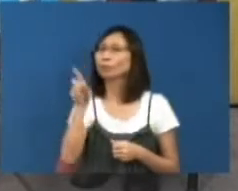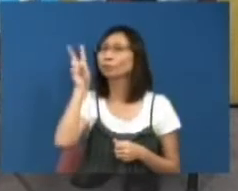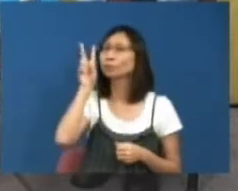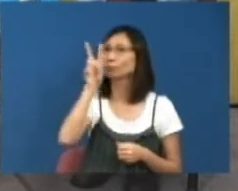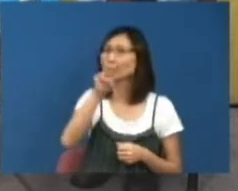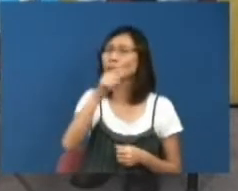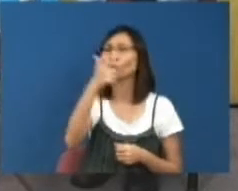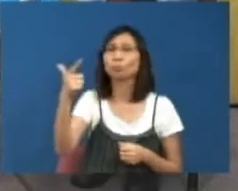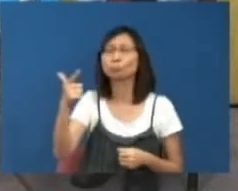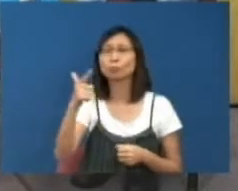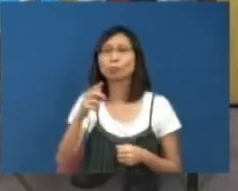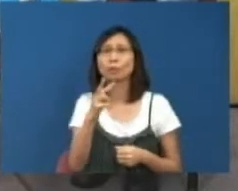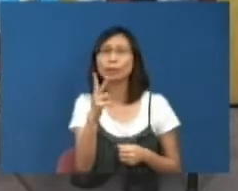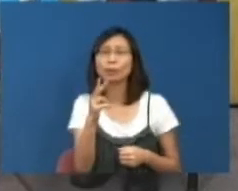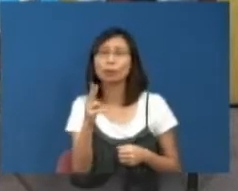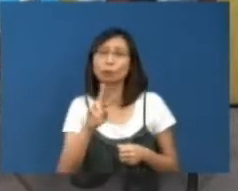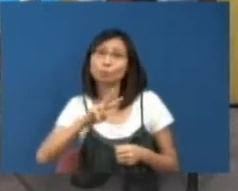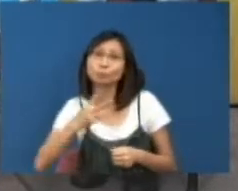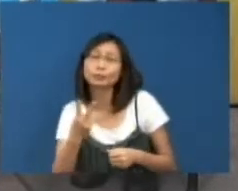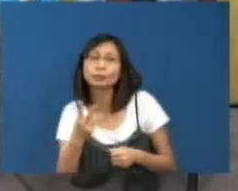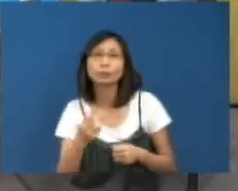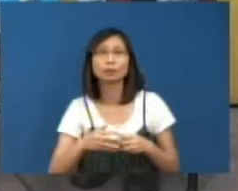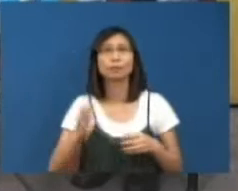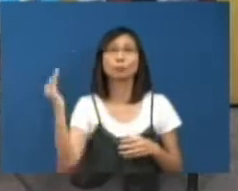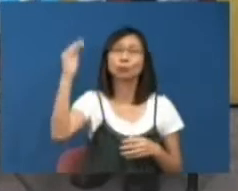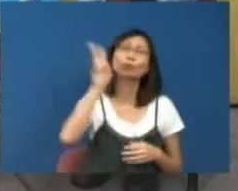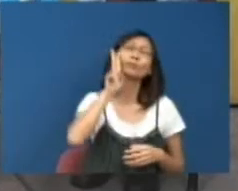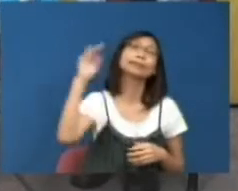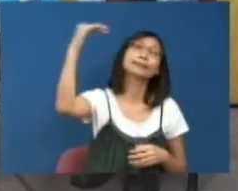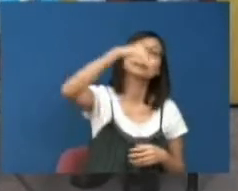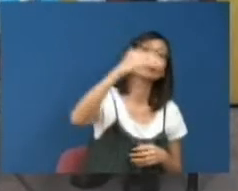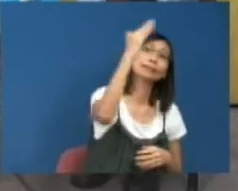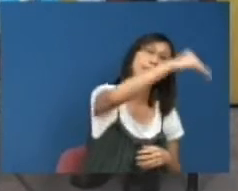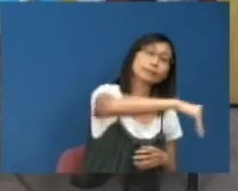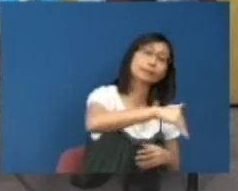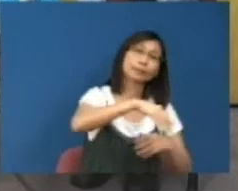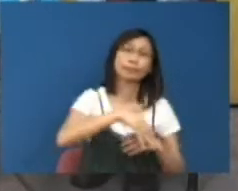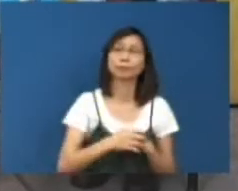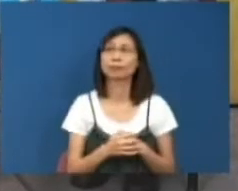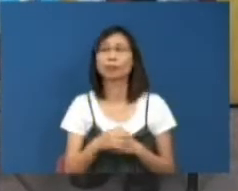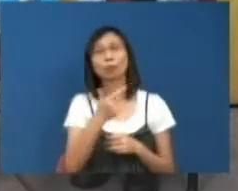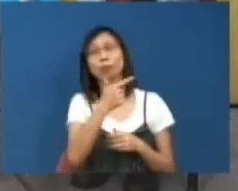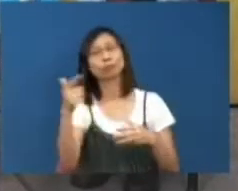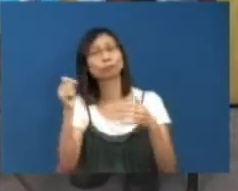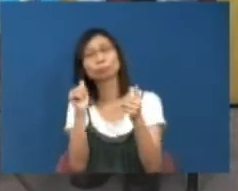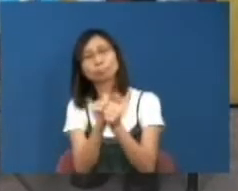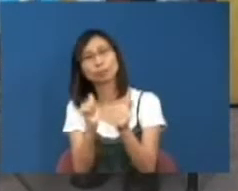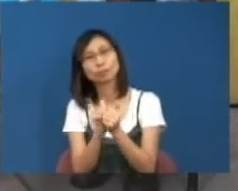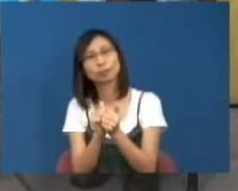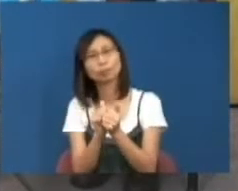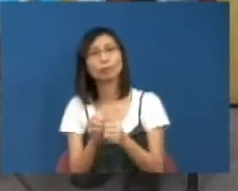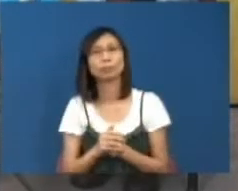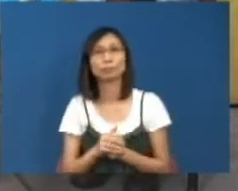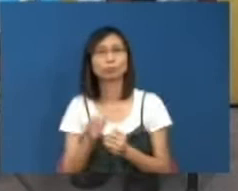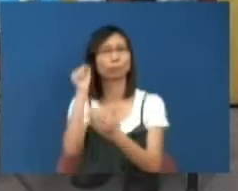嘅即係山脊上邊起咧，有好多即係大家好朋友啊、綠色團體啊，就會反對話你